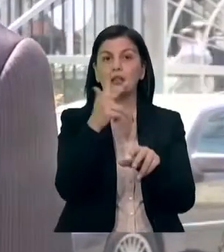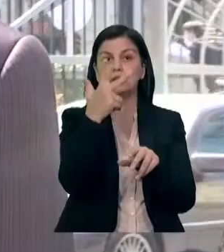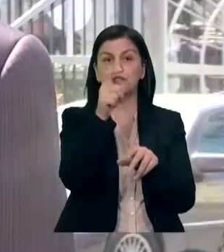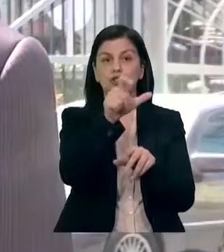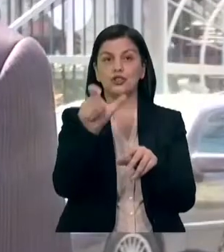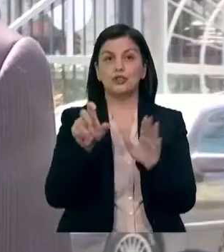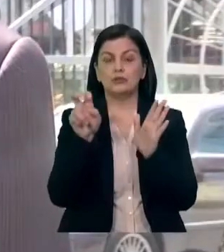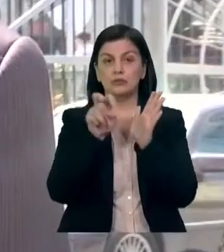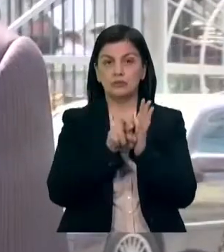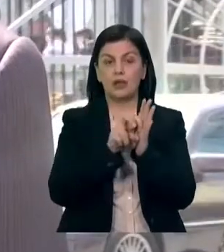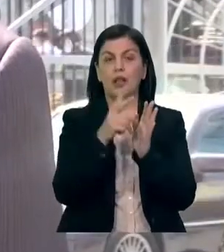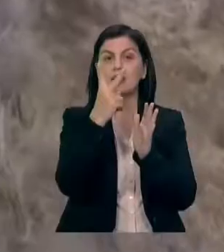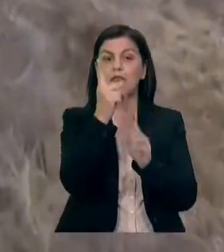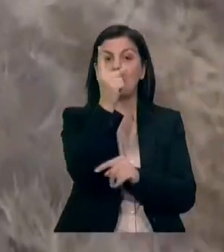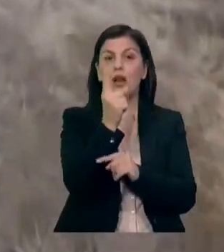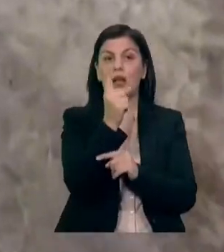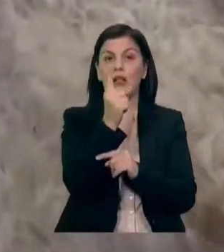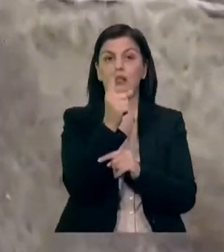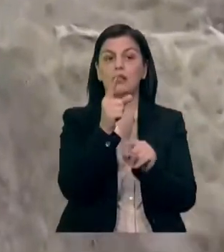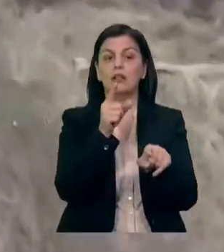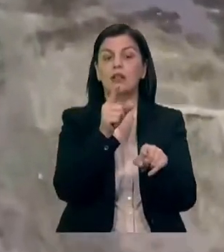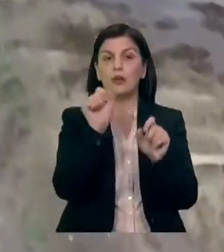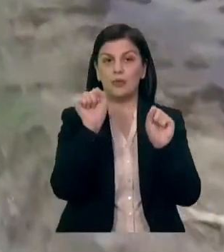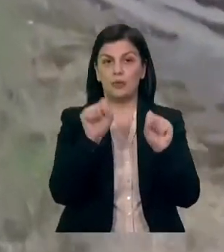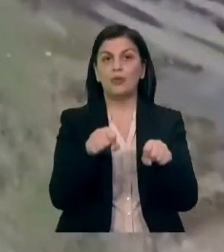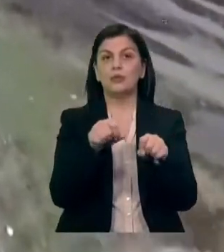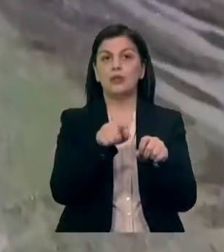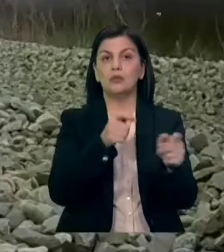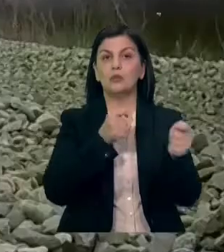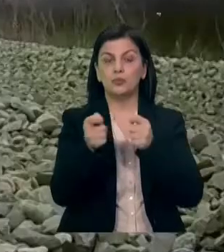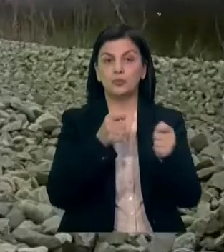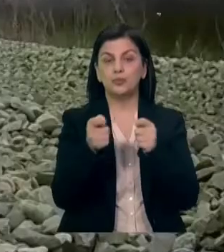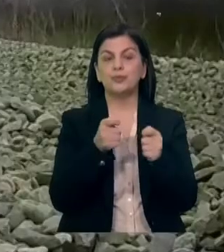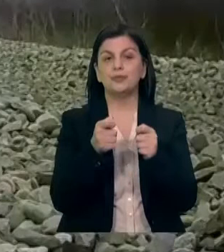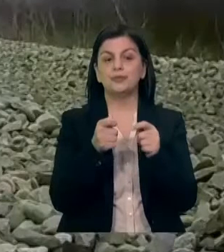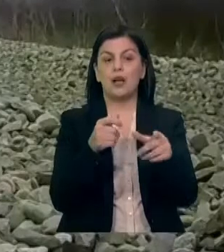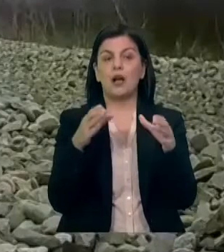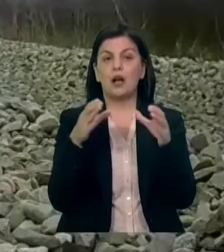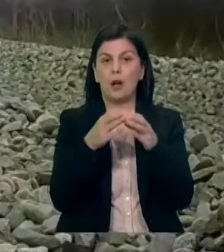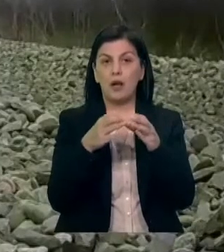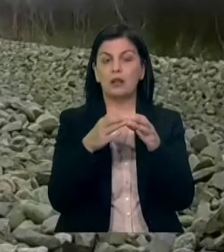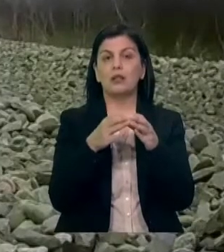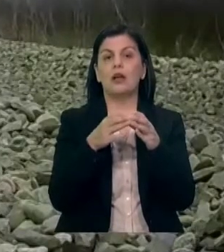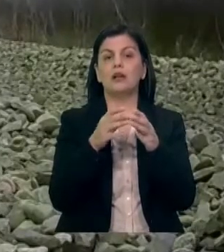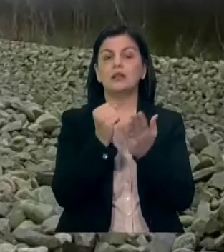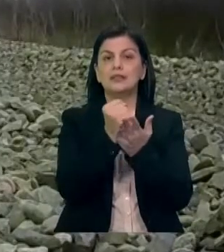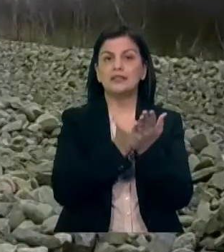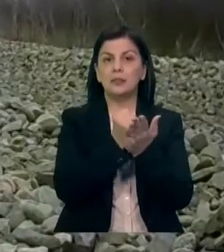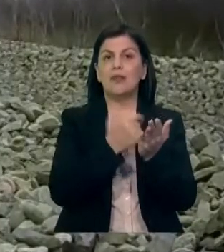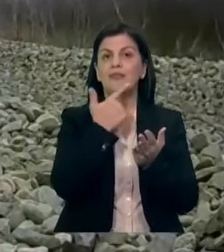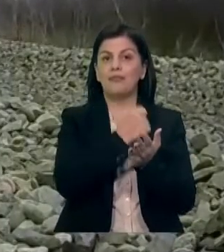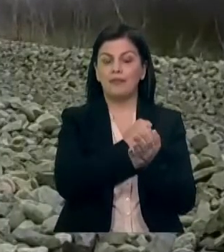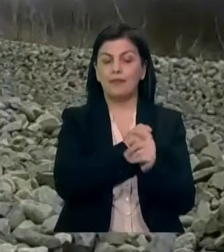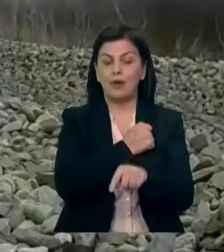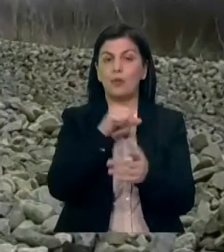heyətlə 2 raket daşıyır. Bundan başqa kompleksin tərkibində komanda, qərargah, ehtiyat raketləri daşıyan